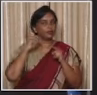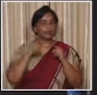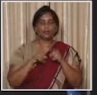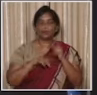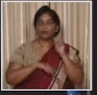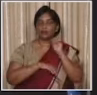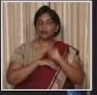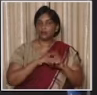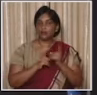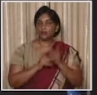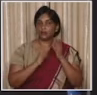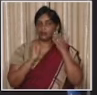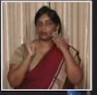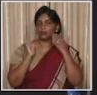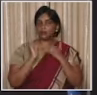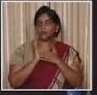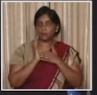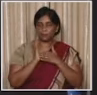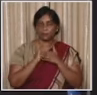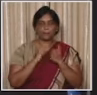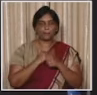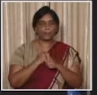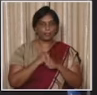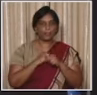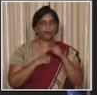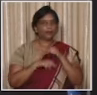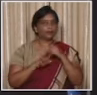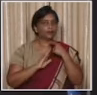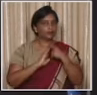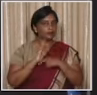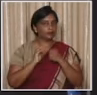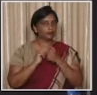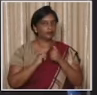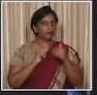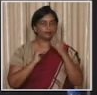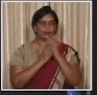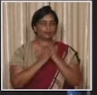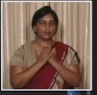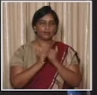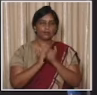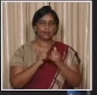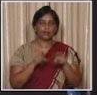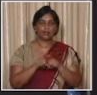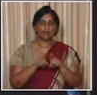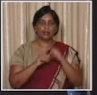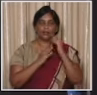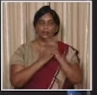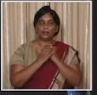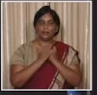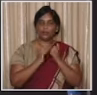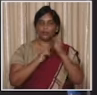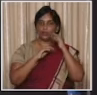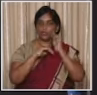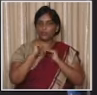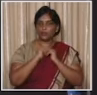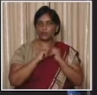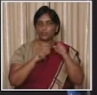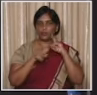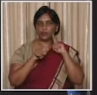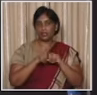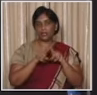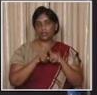සැලැස්මක් හදාගන්න. මොකද කවුරුණත් මේ රටේ ඉන්න ජනතාව හරි සැලැස්මක් හදාගෙන අවශ්‍ය ඖෂධ ටික ලබා ගන්න කටයුතු